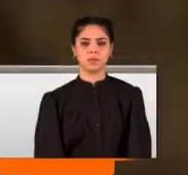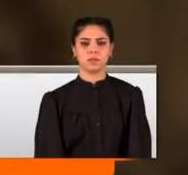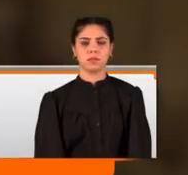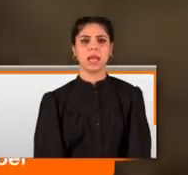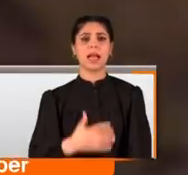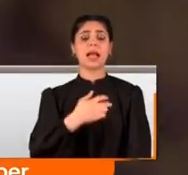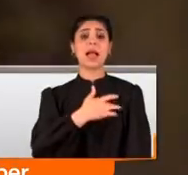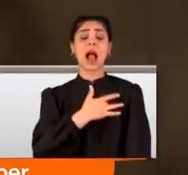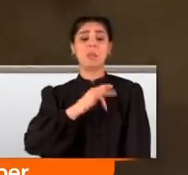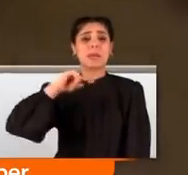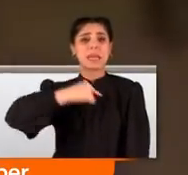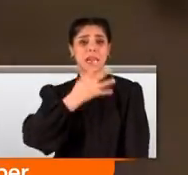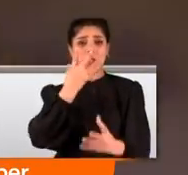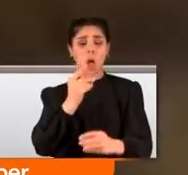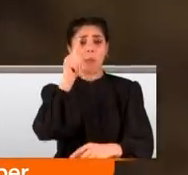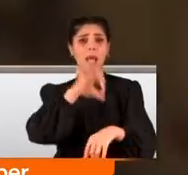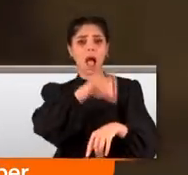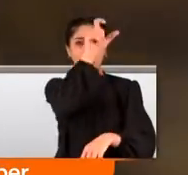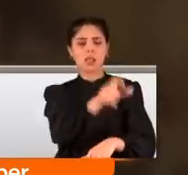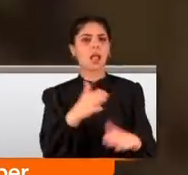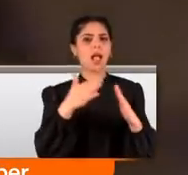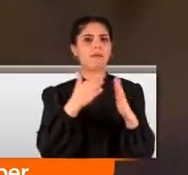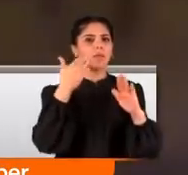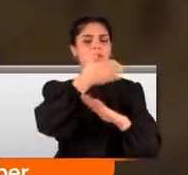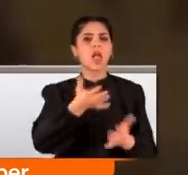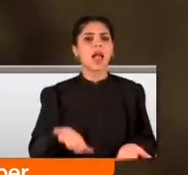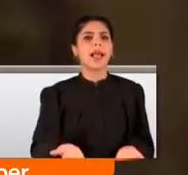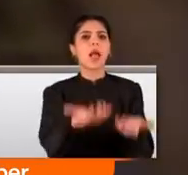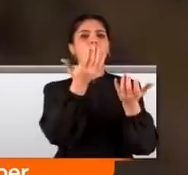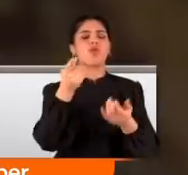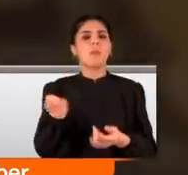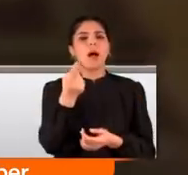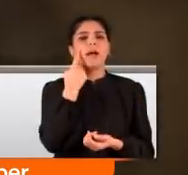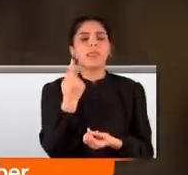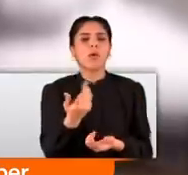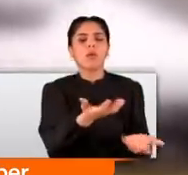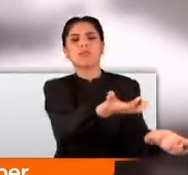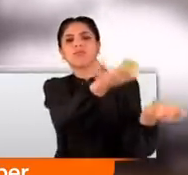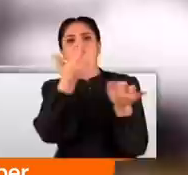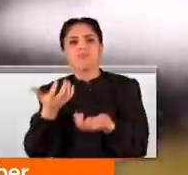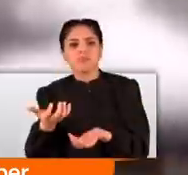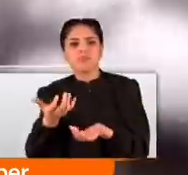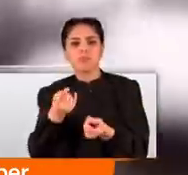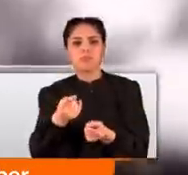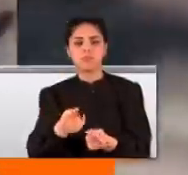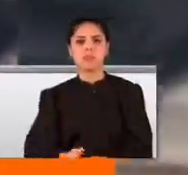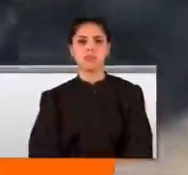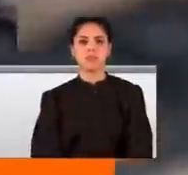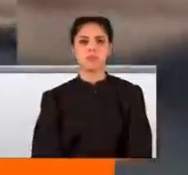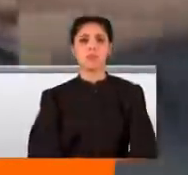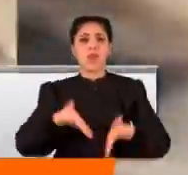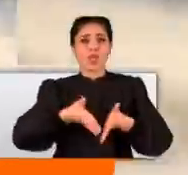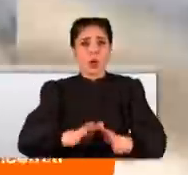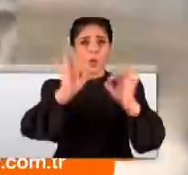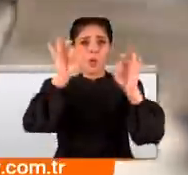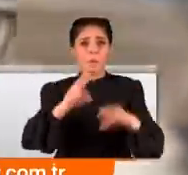Kalp krizi geçiren bir hasta evinden kepçeyle alındı. Bir vatandaş kalp krizi geçiriyor, evinden aldık kepçeyle. Doğumu